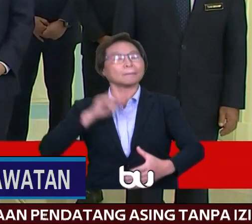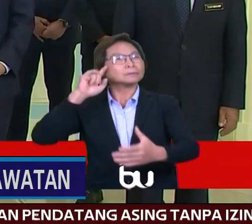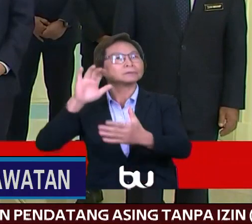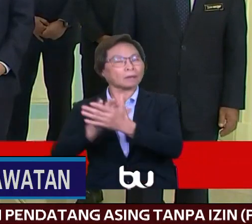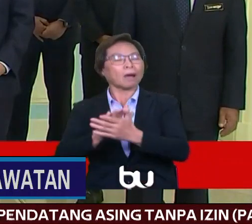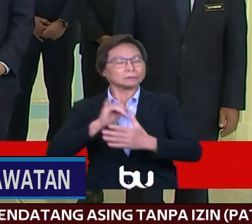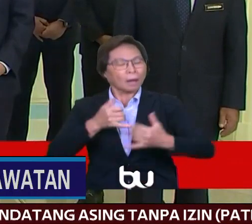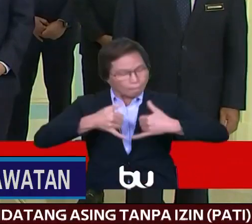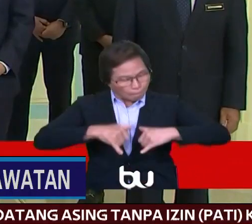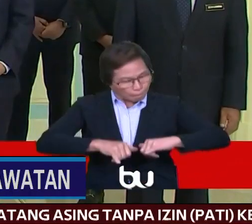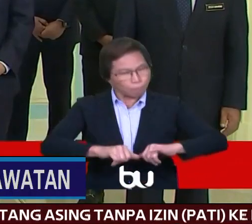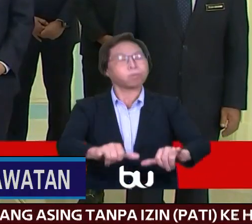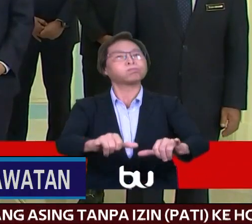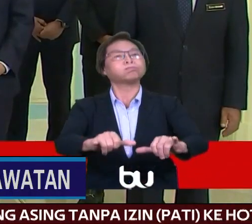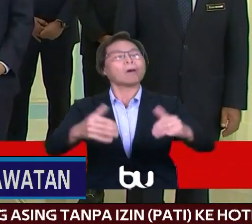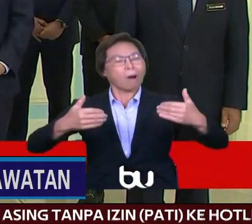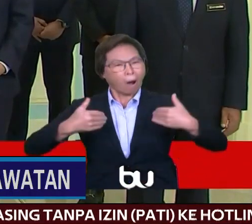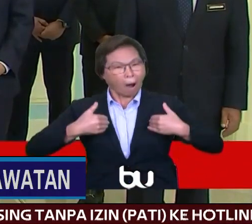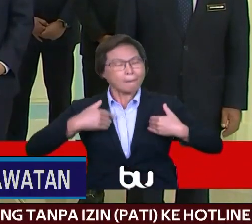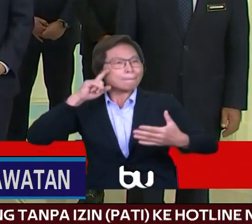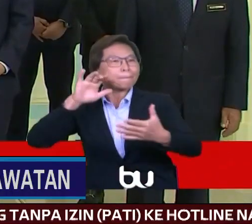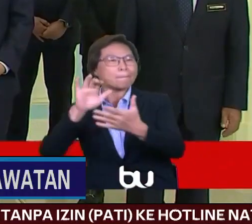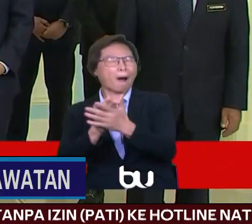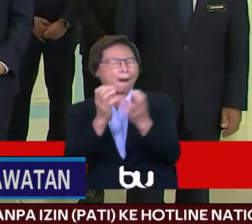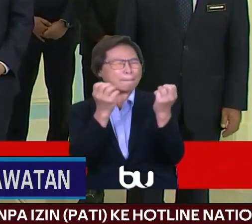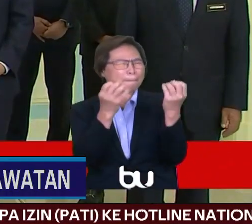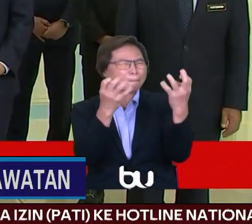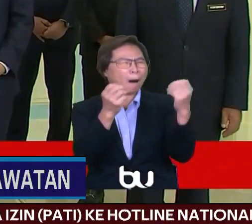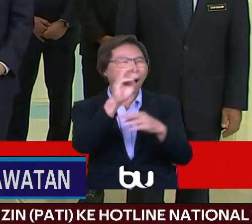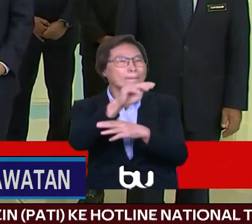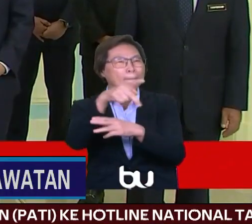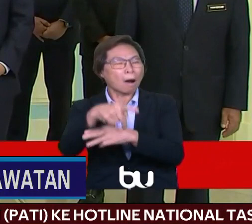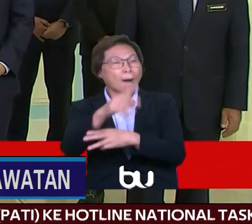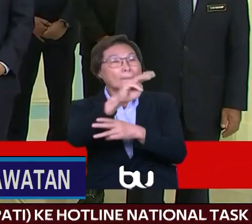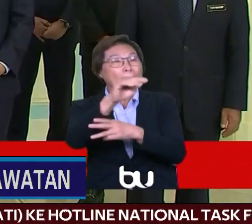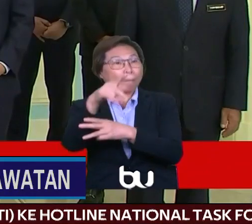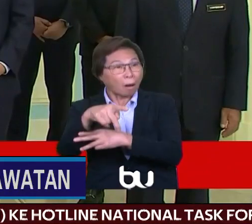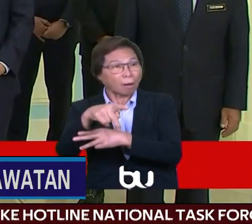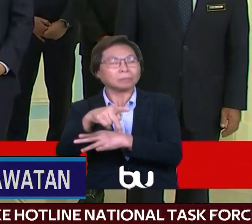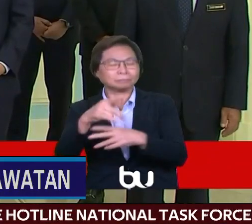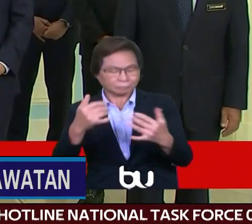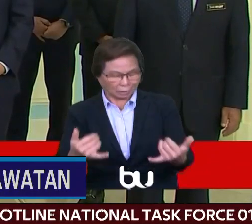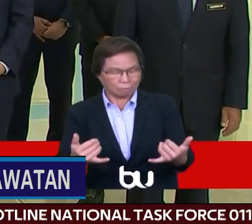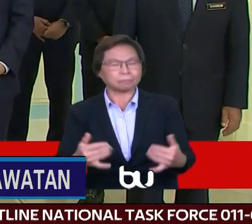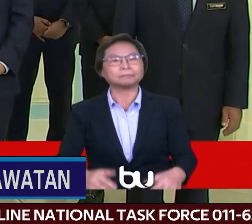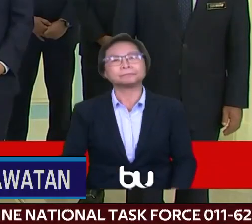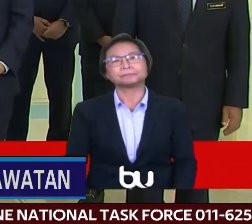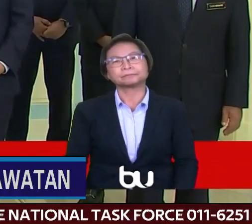saya masih mempunyai kepercayaan majoriti ahli Dewan Rakyat pada masa ini.